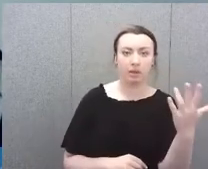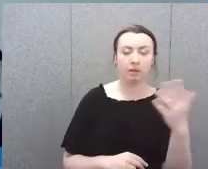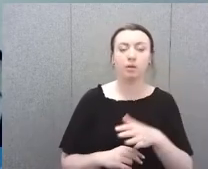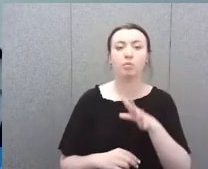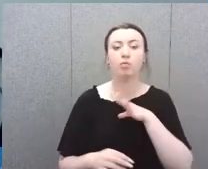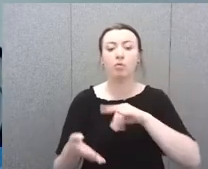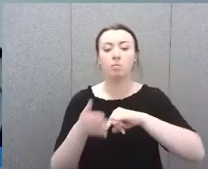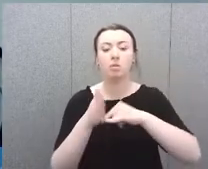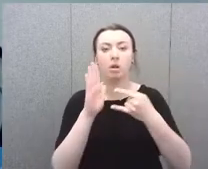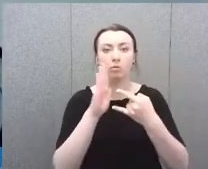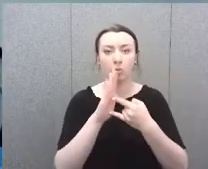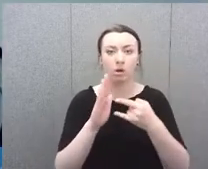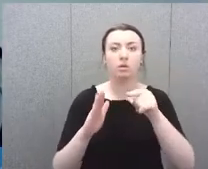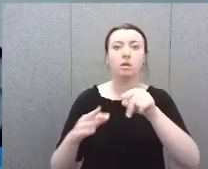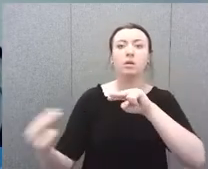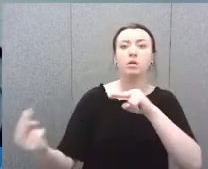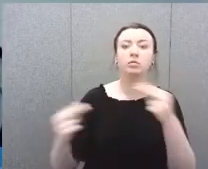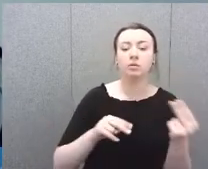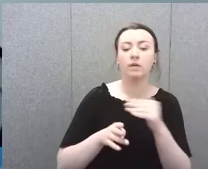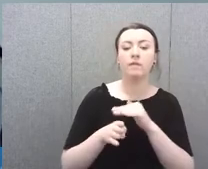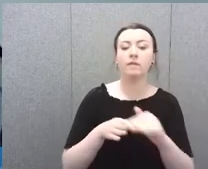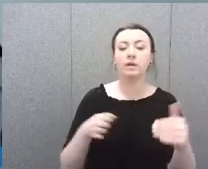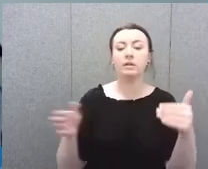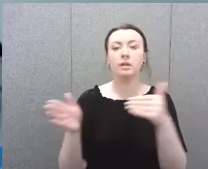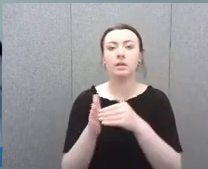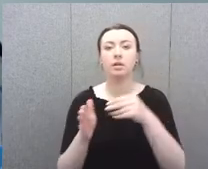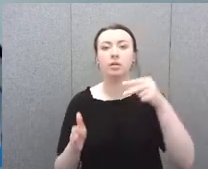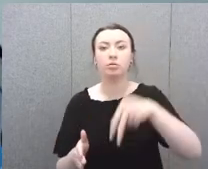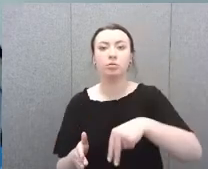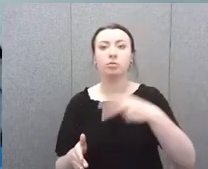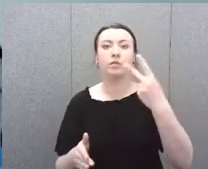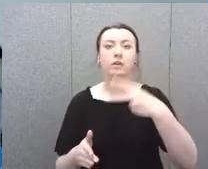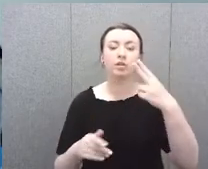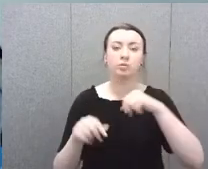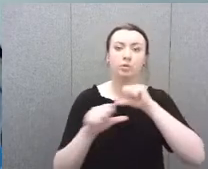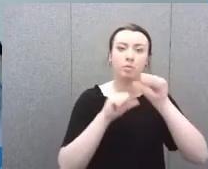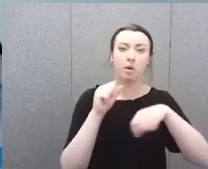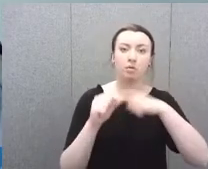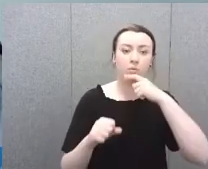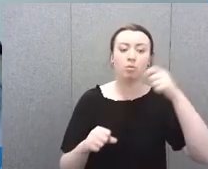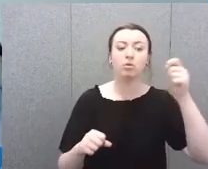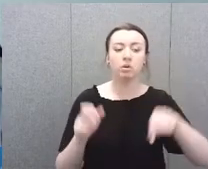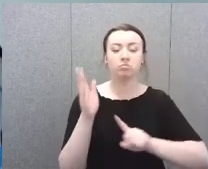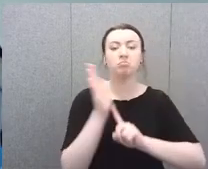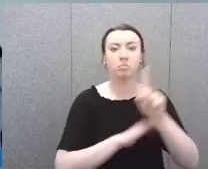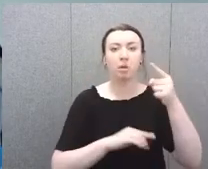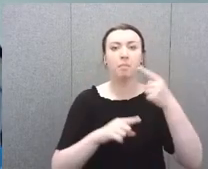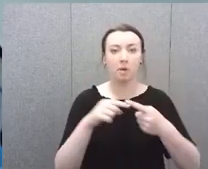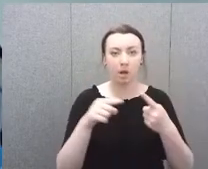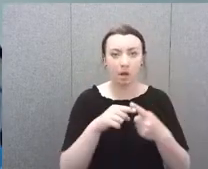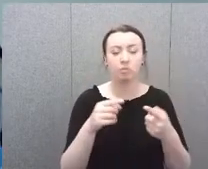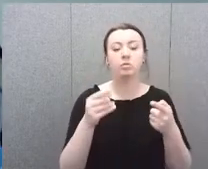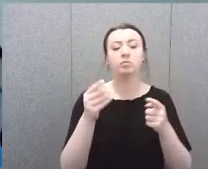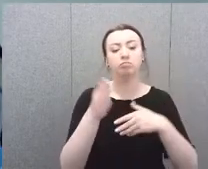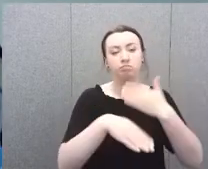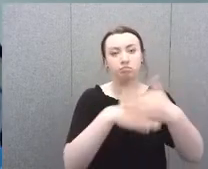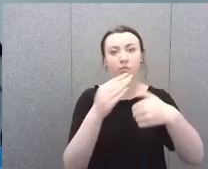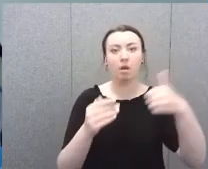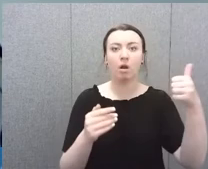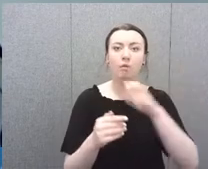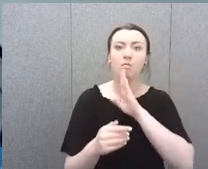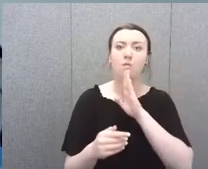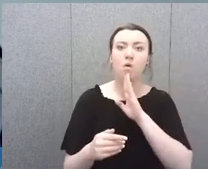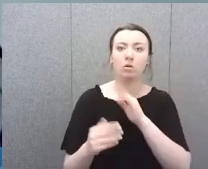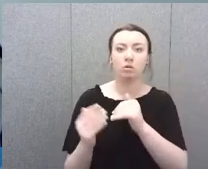времени Украина увеличивала присутствие и участие женщин во время миротворческого процесса и